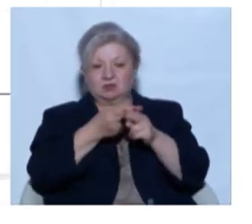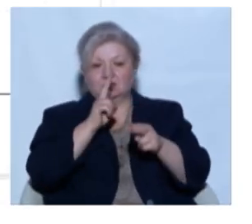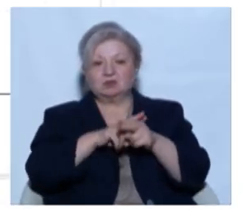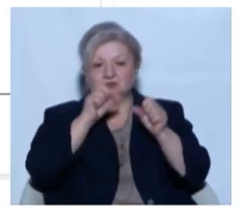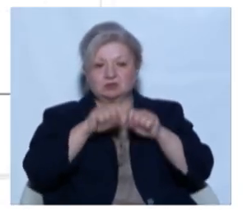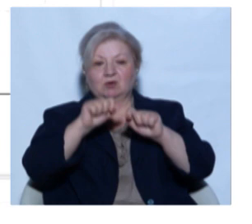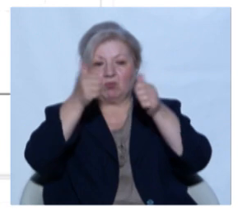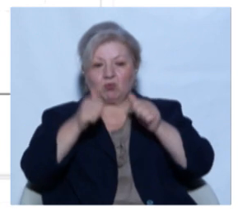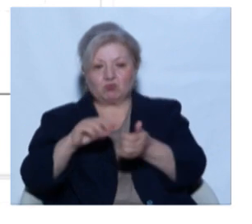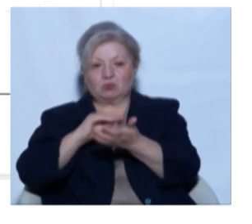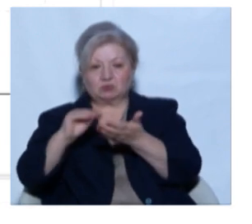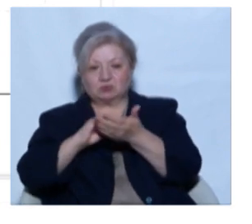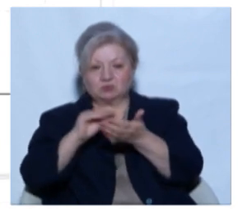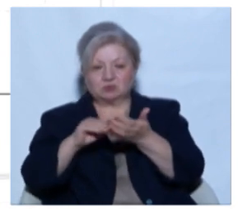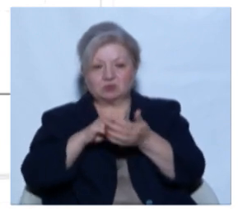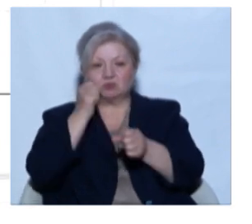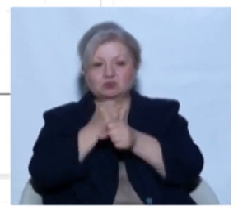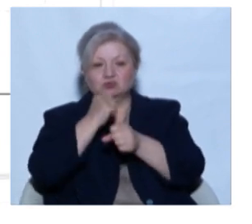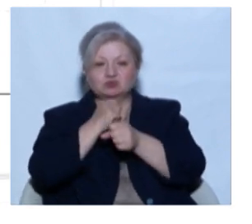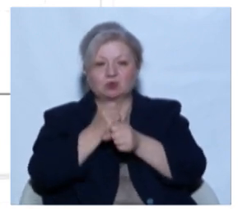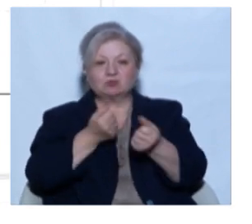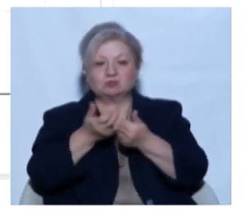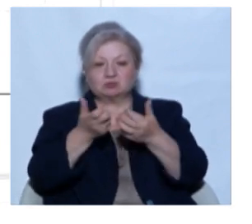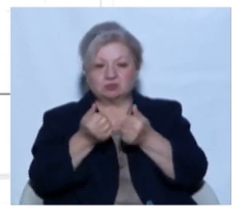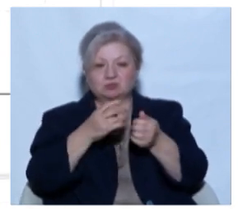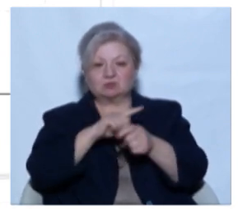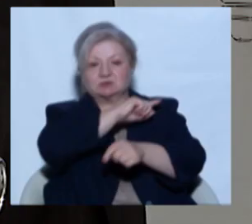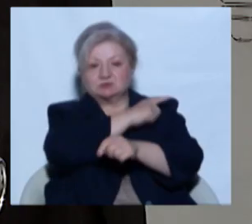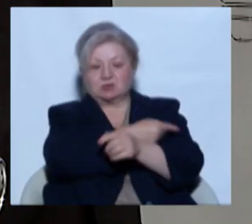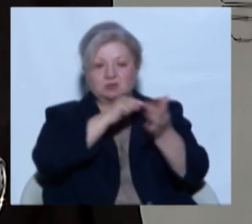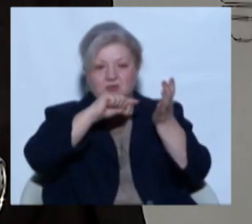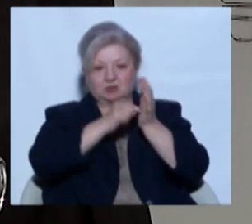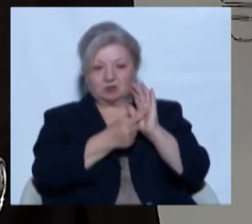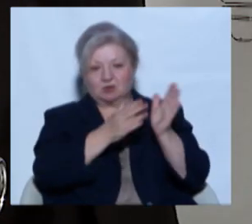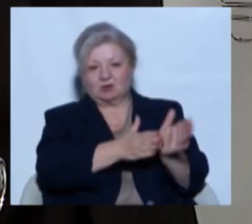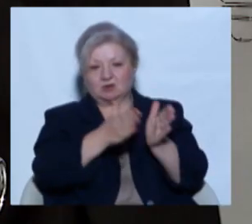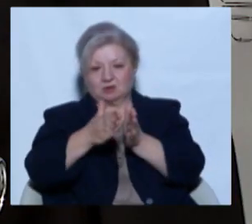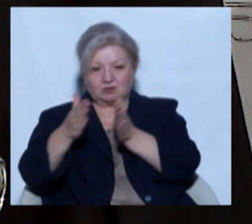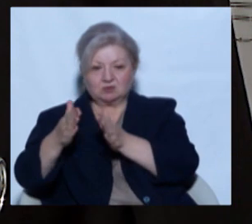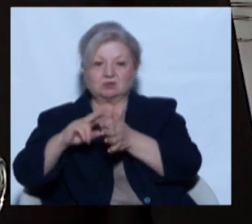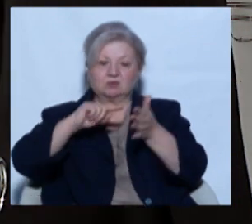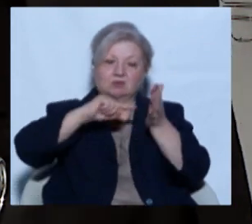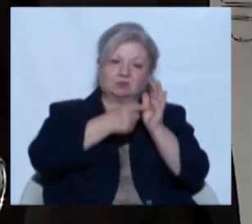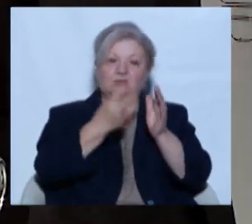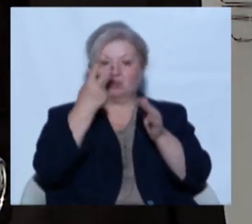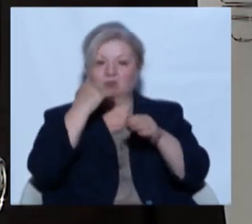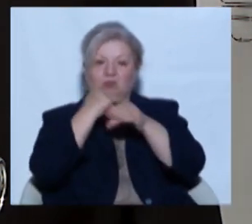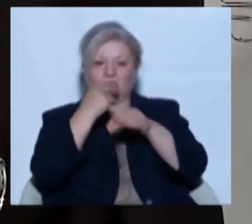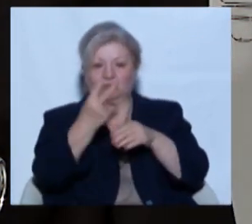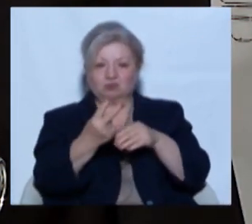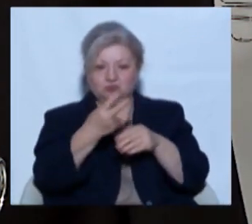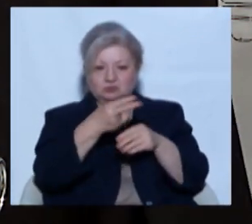შეგვიძლია დავწეროთ ფორმულა მუშაობის გამოსათვლელად: ძალა გამრავლებული გადაადგილებაზე და შეფარდებული ორთან, ხო?